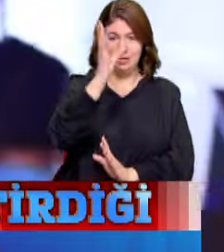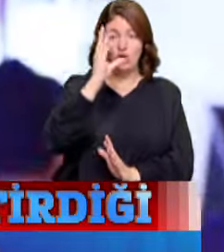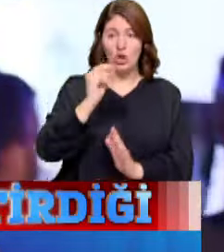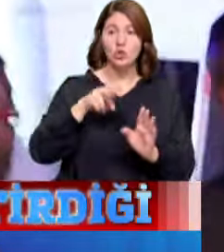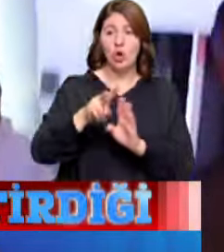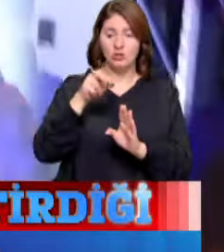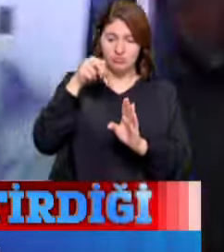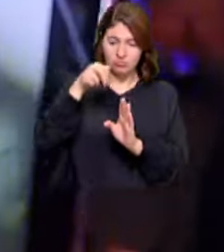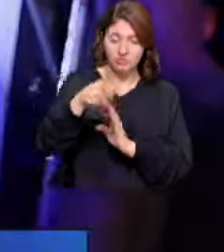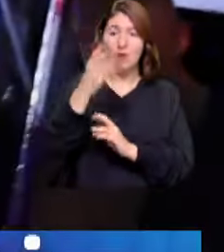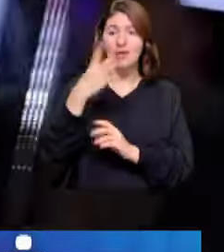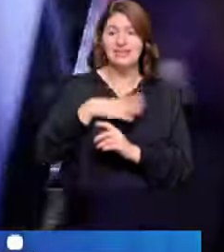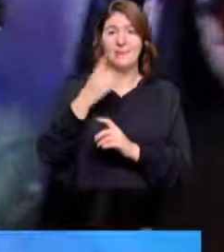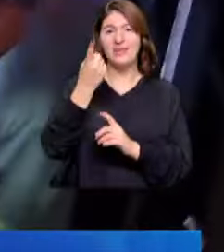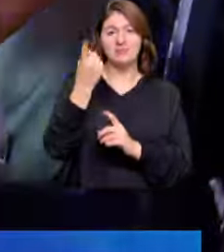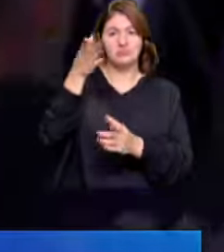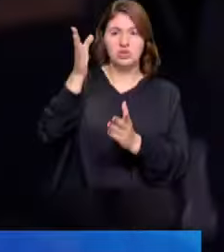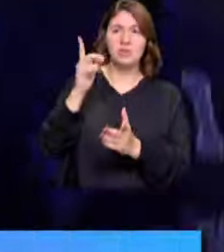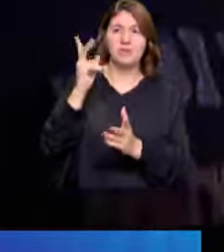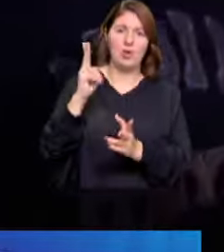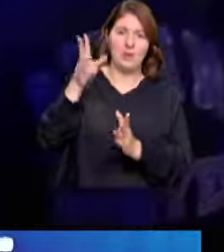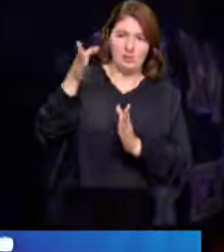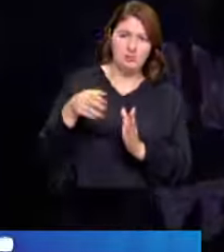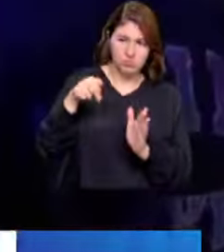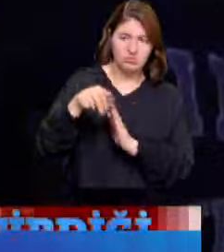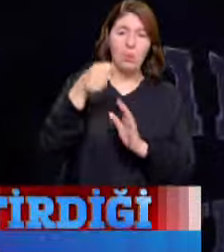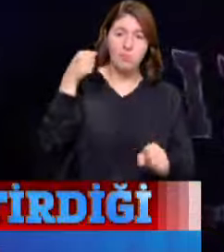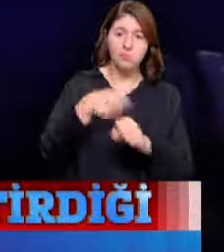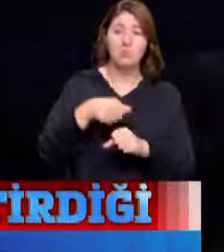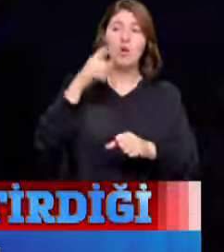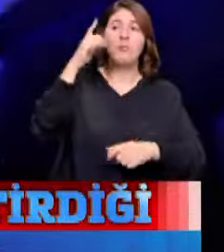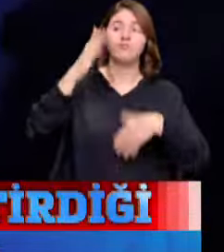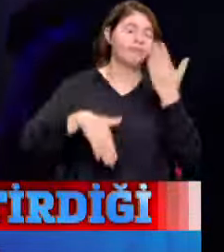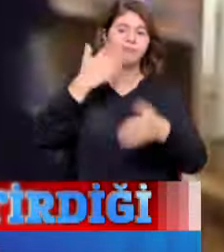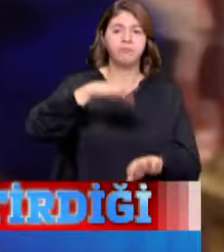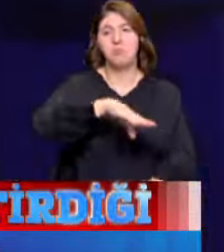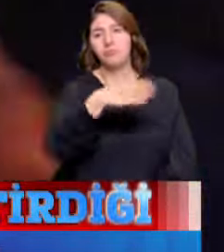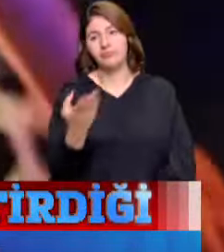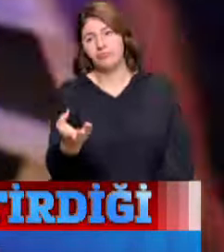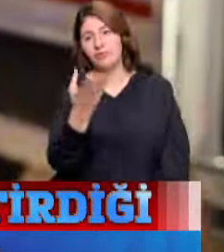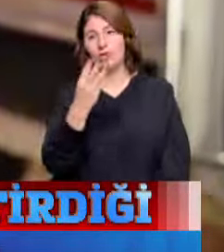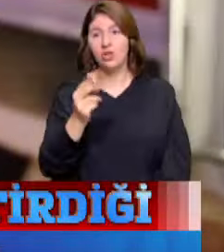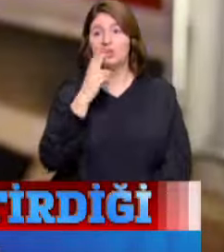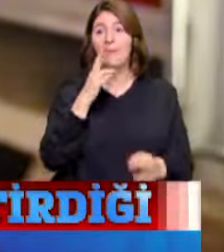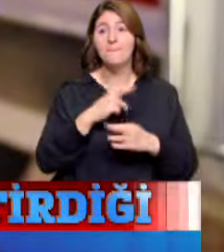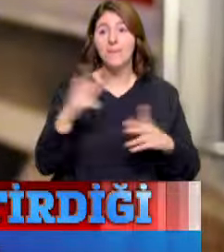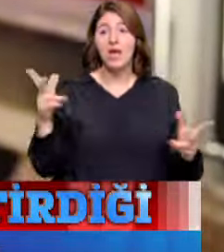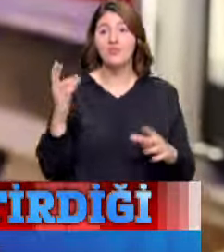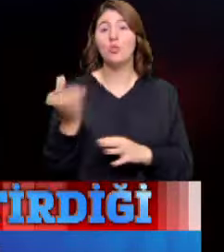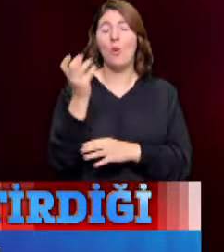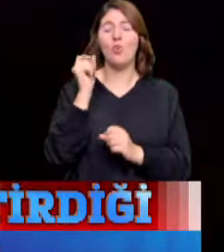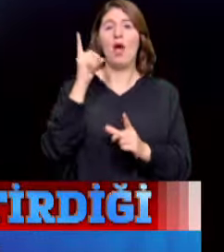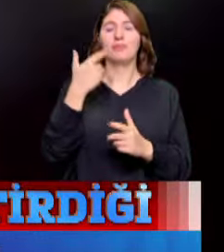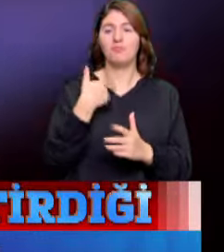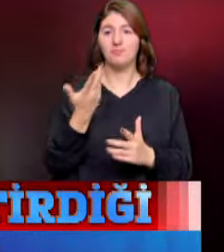yolun karşısına geçmek isteyen bir yayaya çarptı. Kontrolden çıkan otobüs Çarampol'e doğru devrildi. Cam patlamasına ve dumanlara